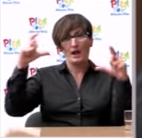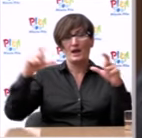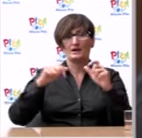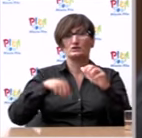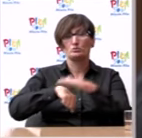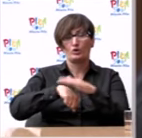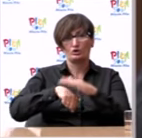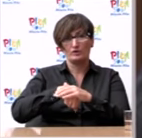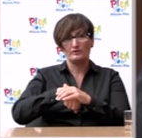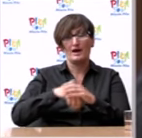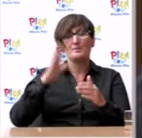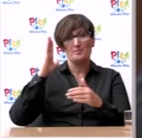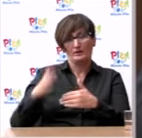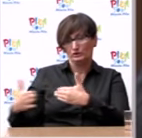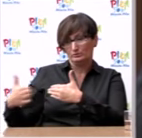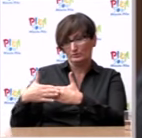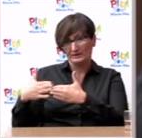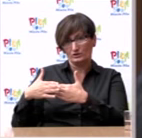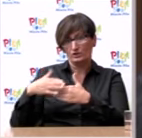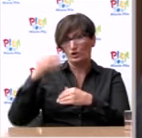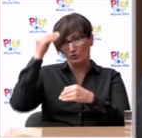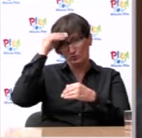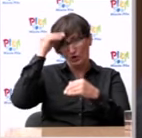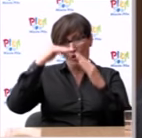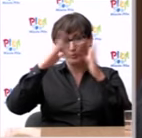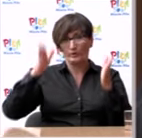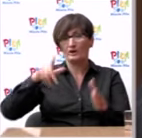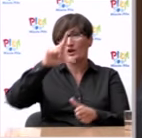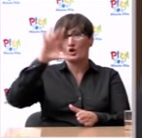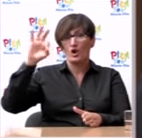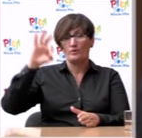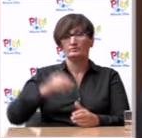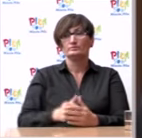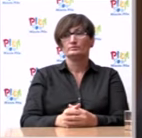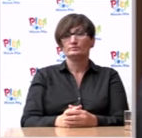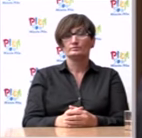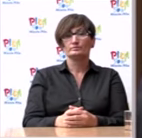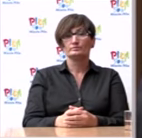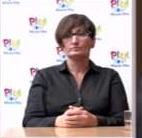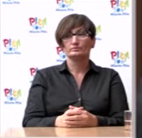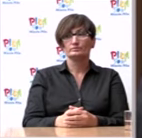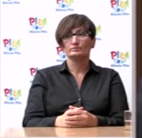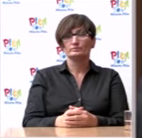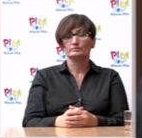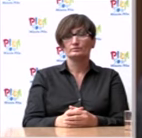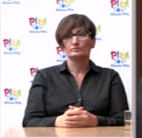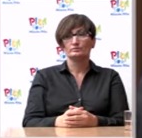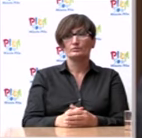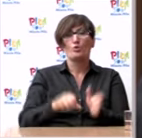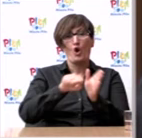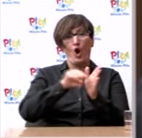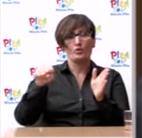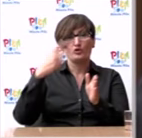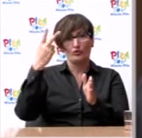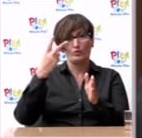widowiskowo-sportowa, będzie mieścił się przy budynku pierwszego liceum ogólnokształcącego imieniem Marii Skłodowskiej-Curie. Jednak jak państwo wiecie, od 2 lat